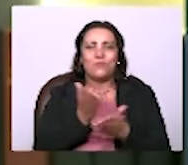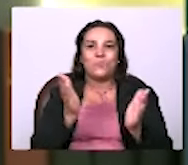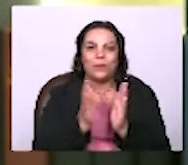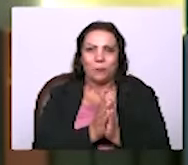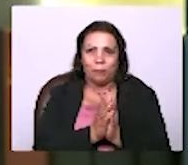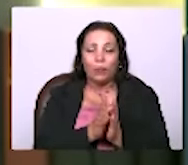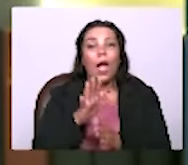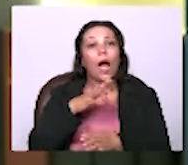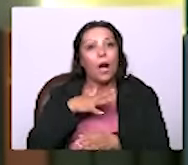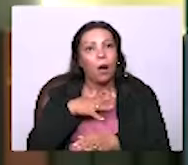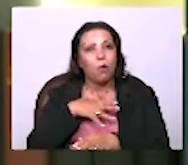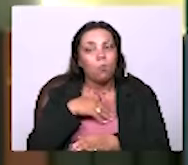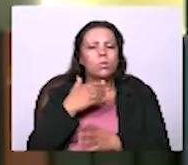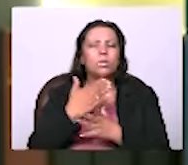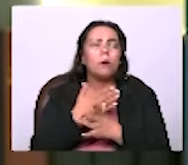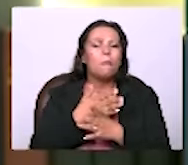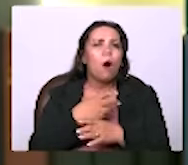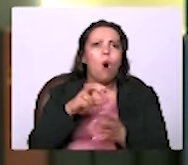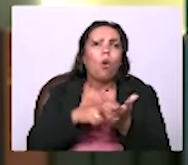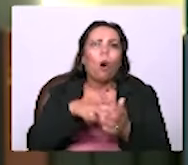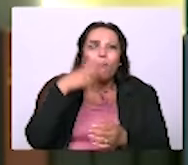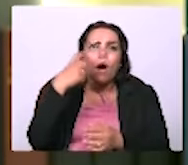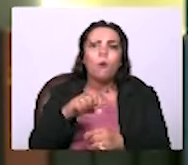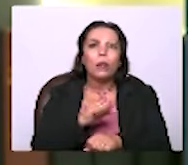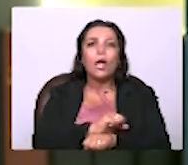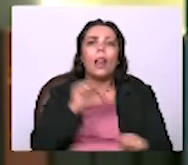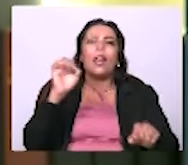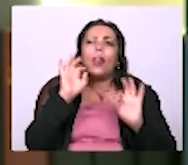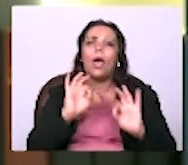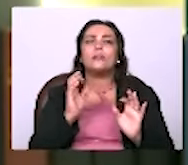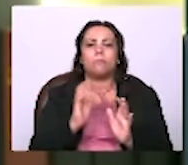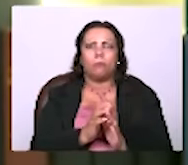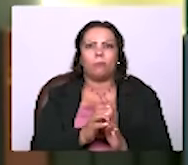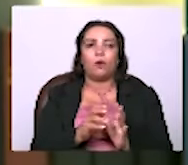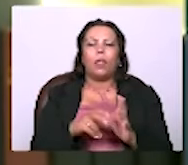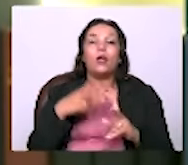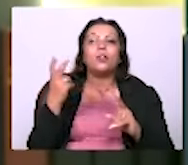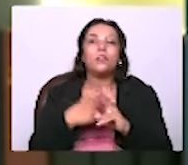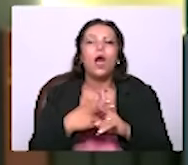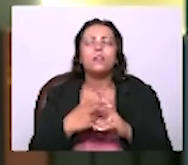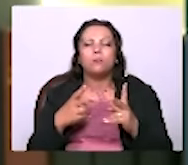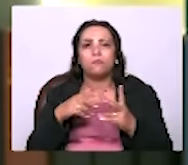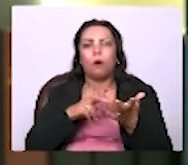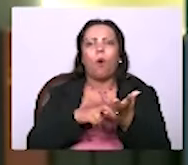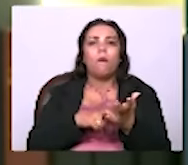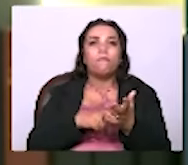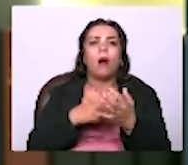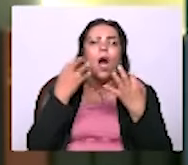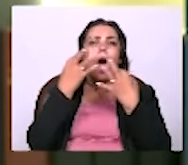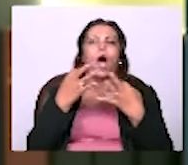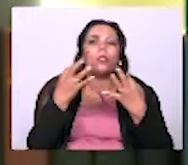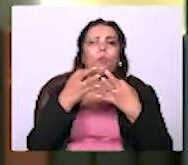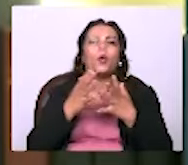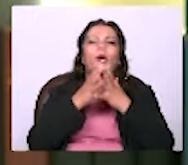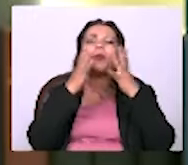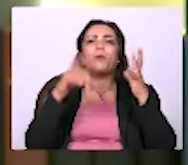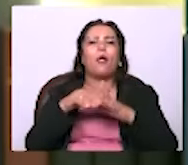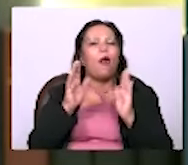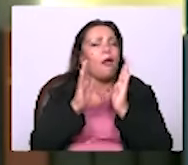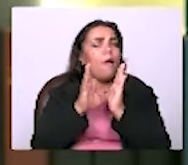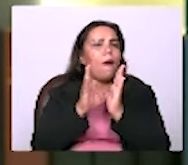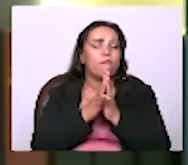احنا عايزين نحرر من الخوف المبالغ فيه يعني الناس برض الخوف ده عدو كبير جدا في حياه الانسان وللاسف